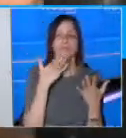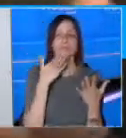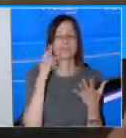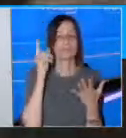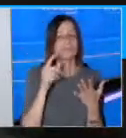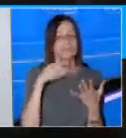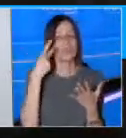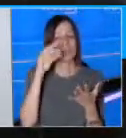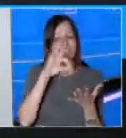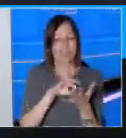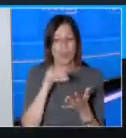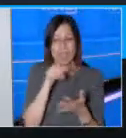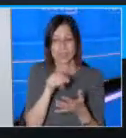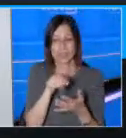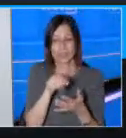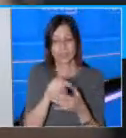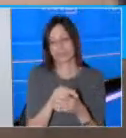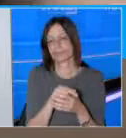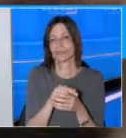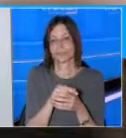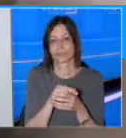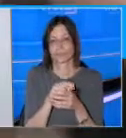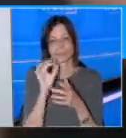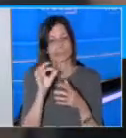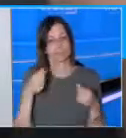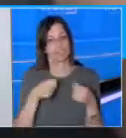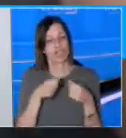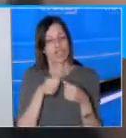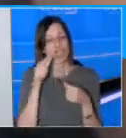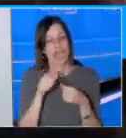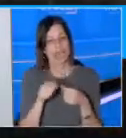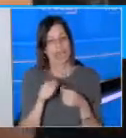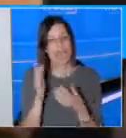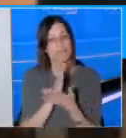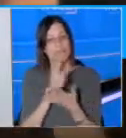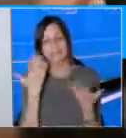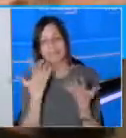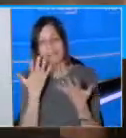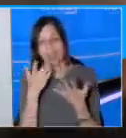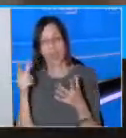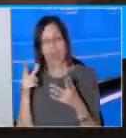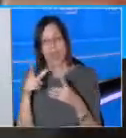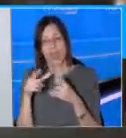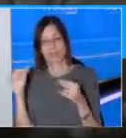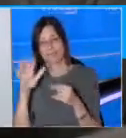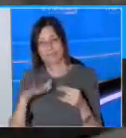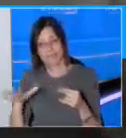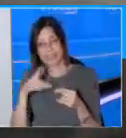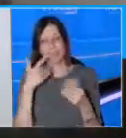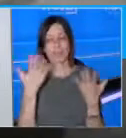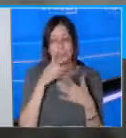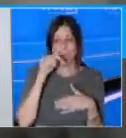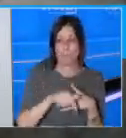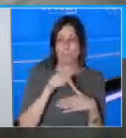להיות בנקודה הזו של, אתה יודע, הקשר הזה בין, בין מה שקורה ברצועה לבין מה שקורה כאן